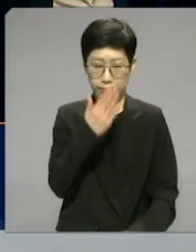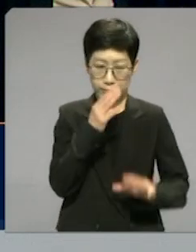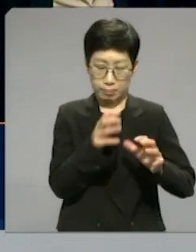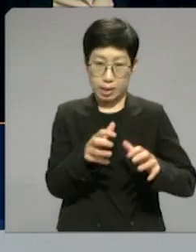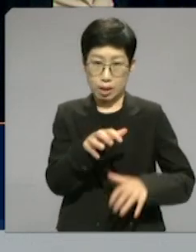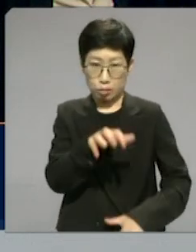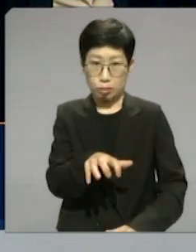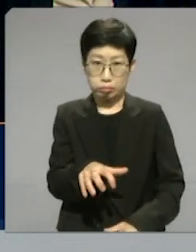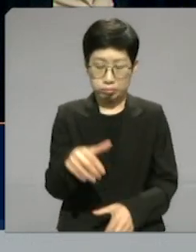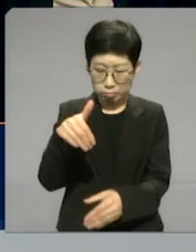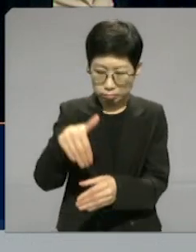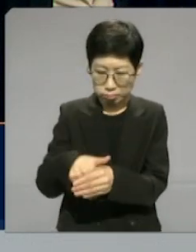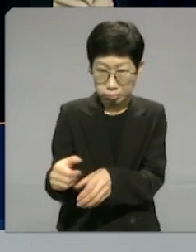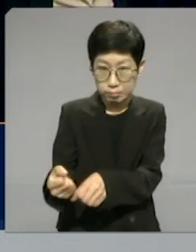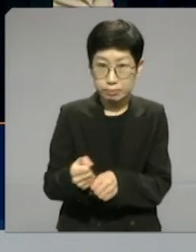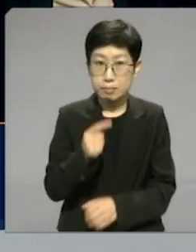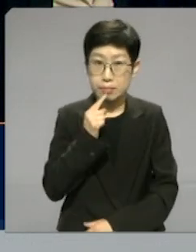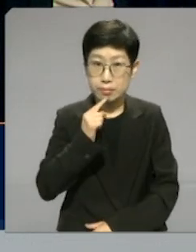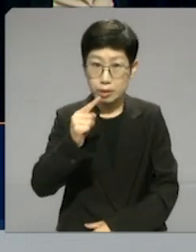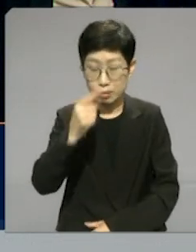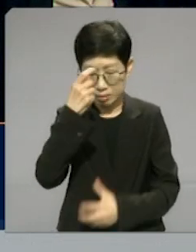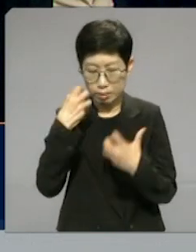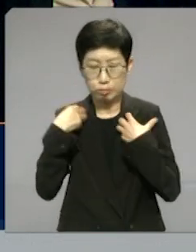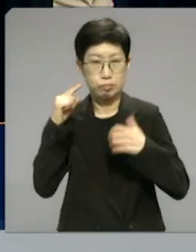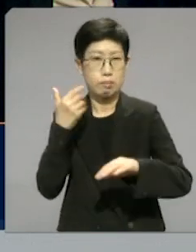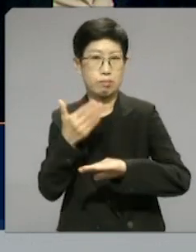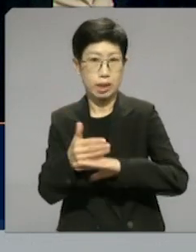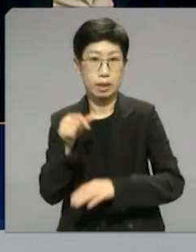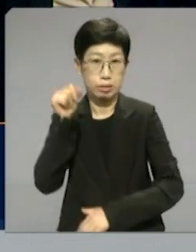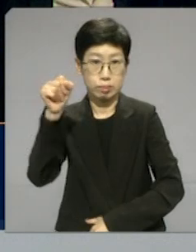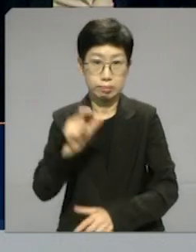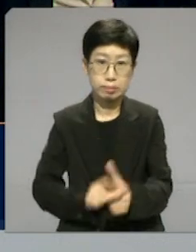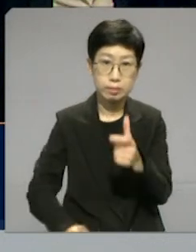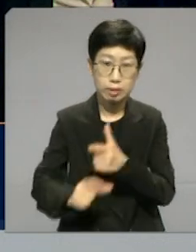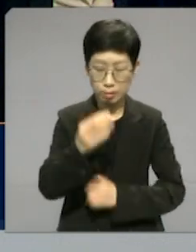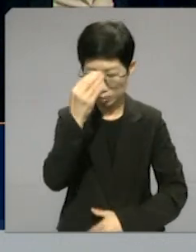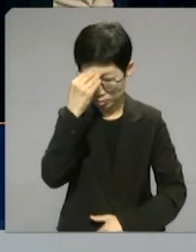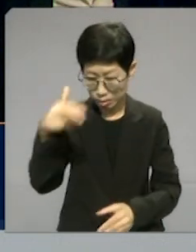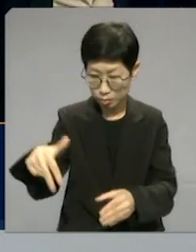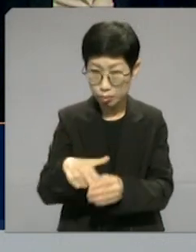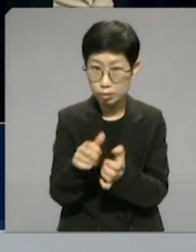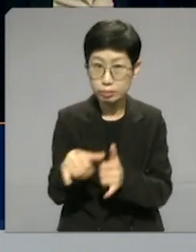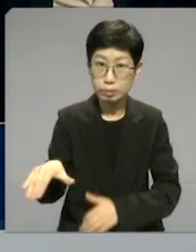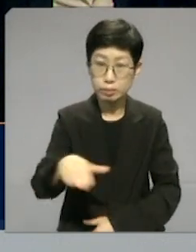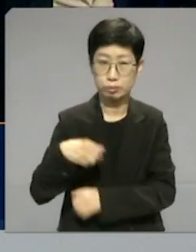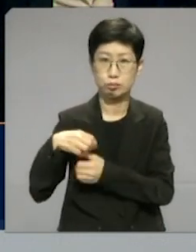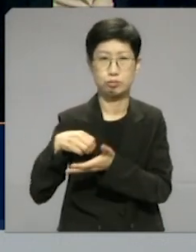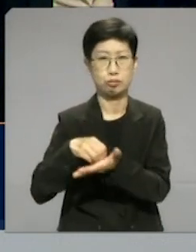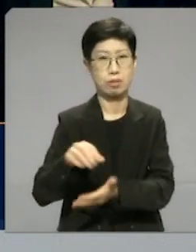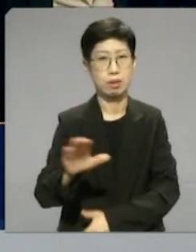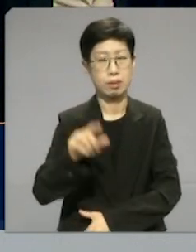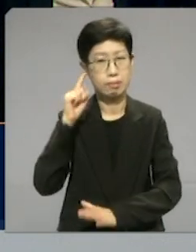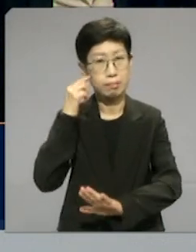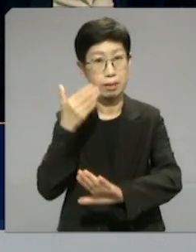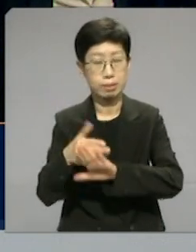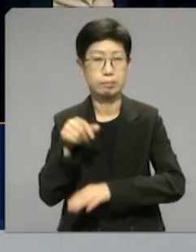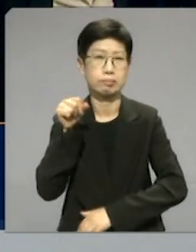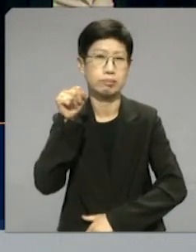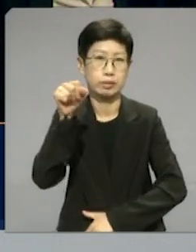이스라엘에선 조기 총선을 촉구하는 반정부 시위에 초정통파 유대교도들의 징병 반대 시위까지 벌어지고